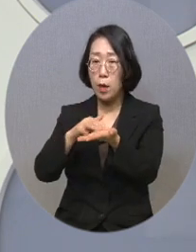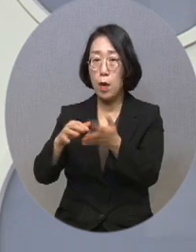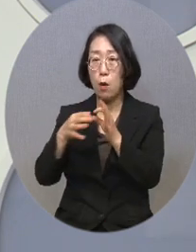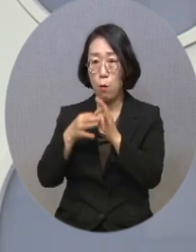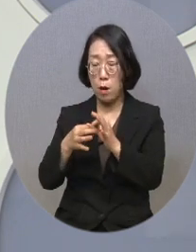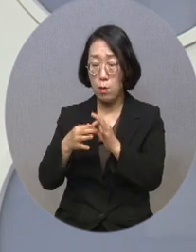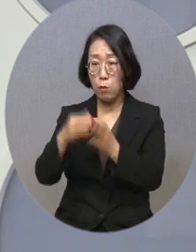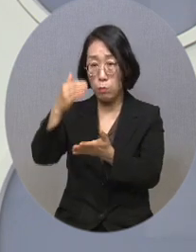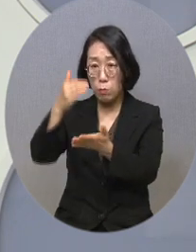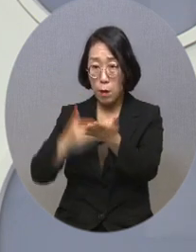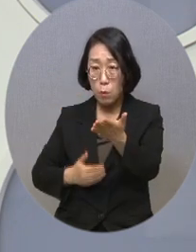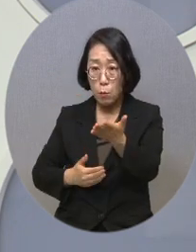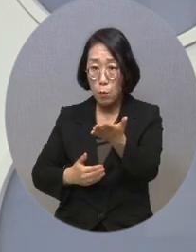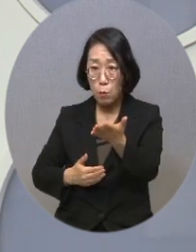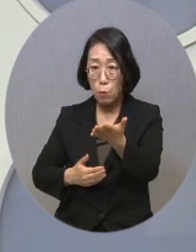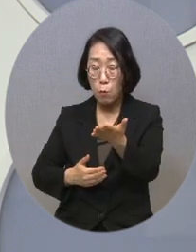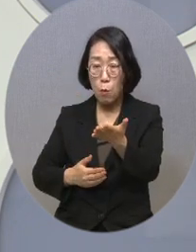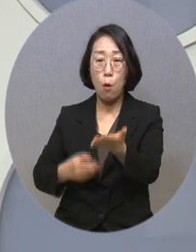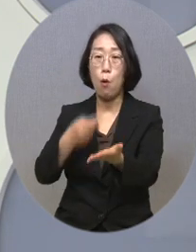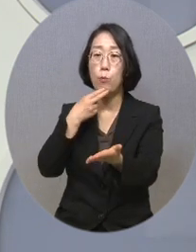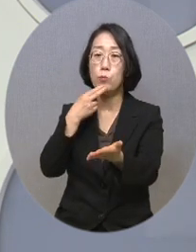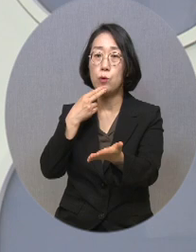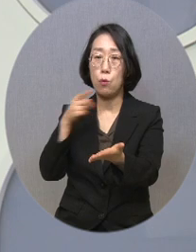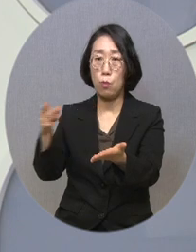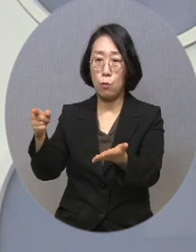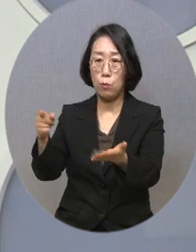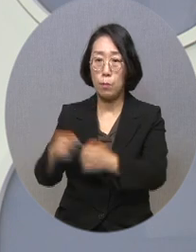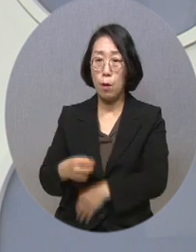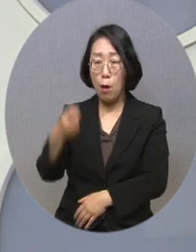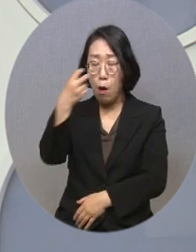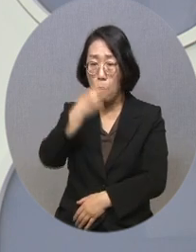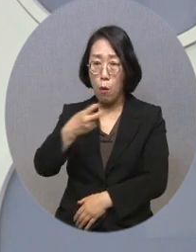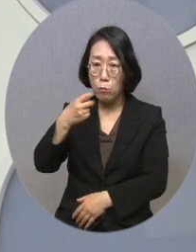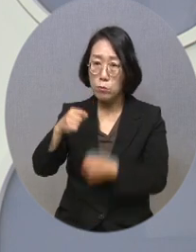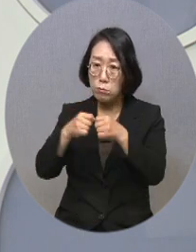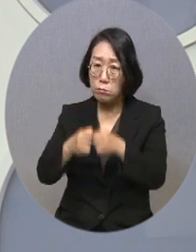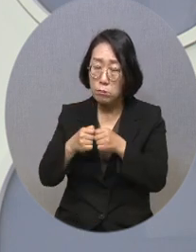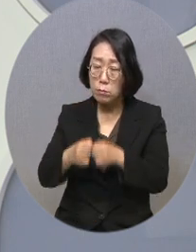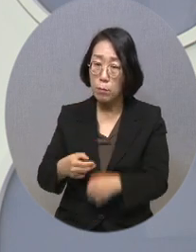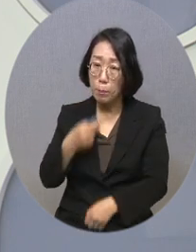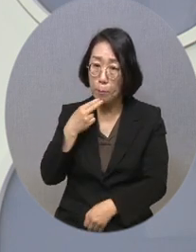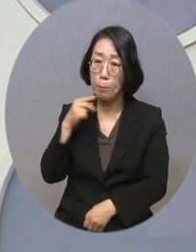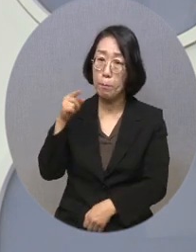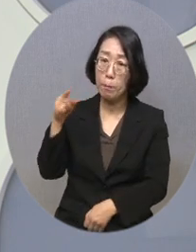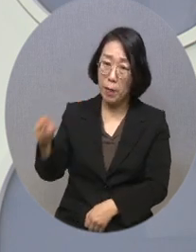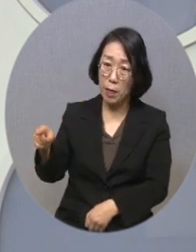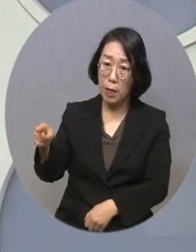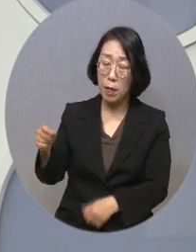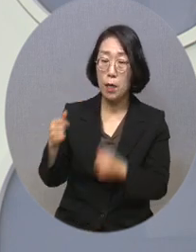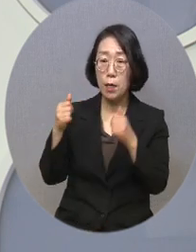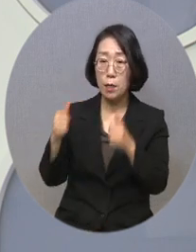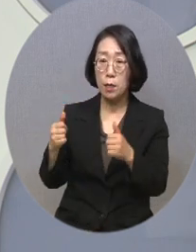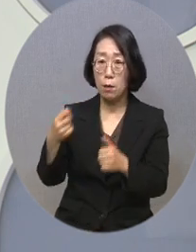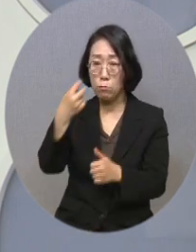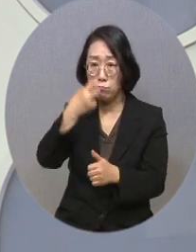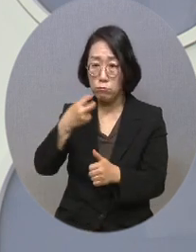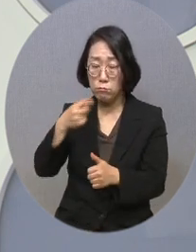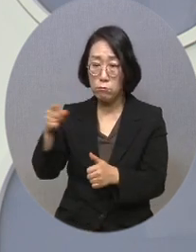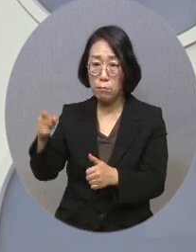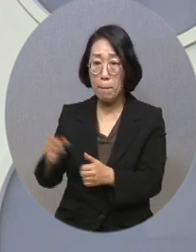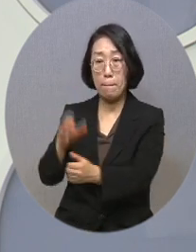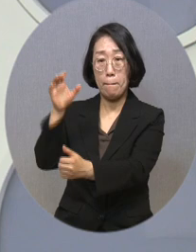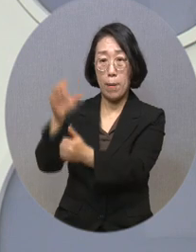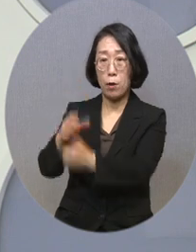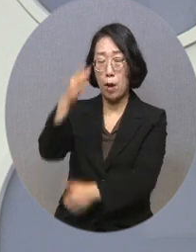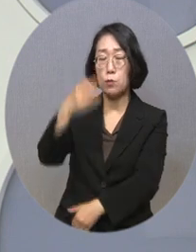시험이 전혀 없기 때문에 그렇게 검증되지 않은 그런 변호사들에게 그런 회계 업무를 맡길